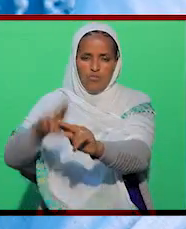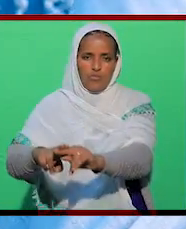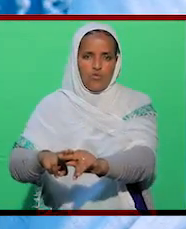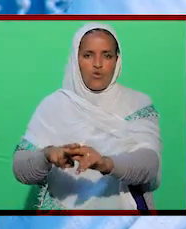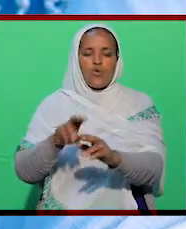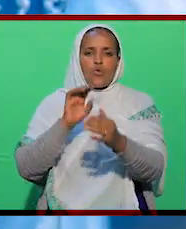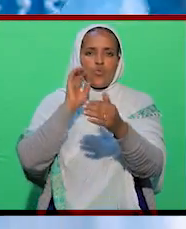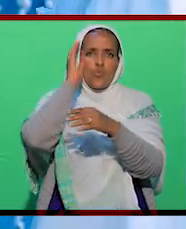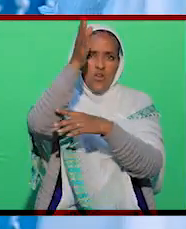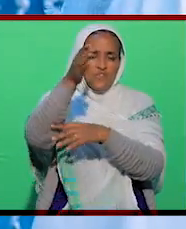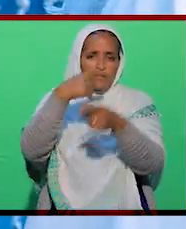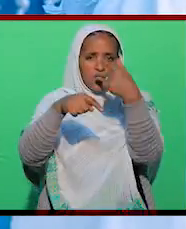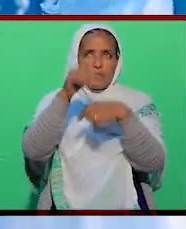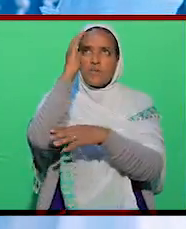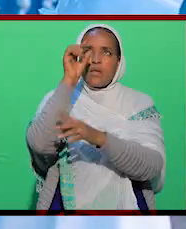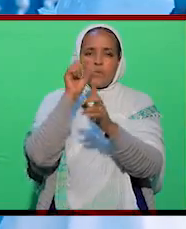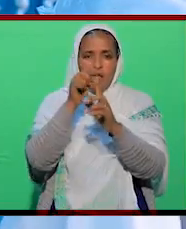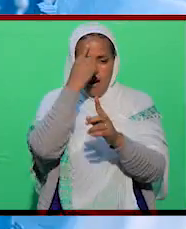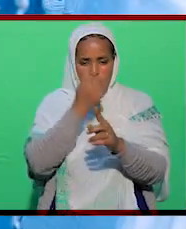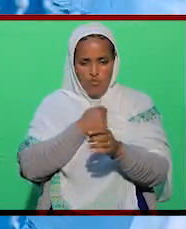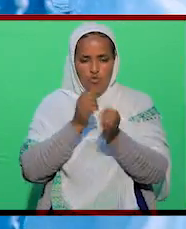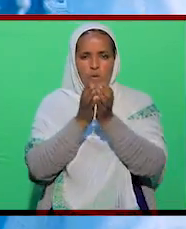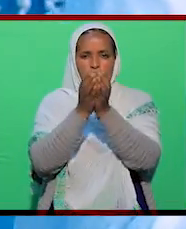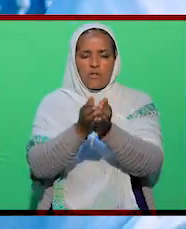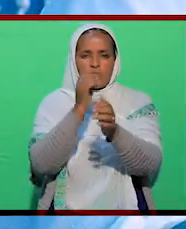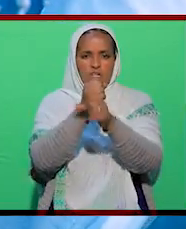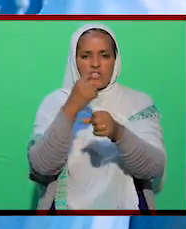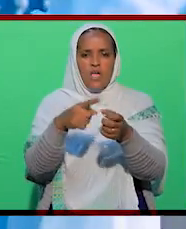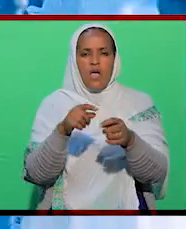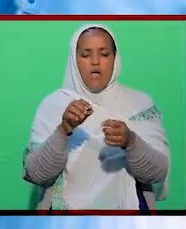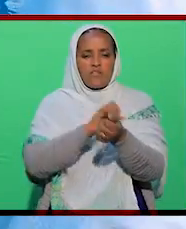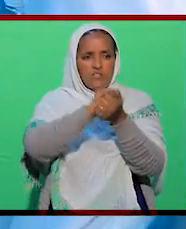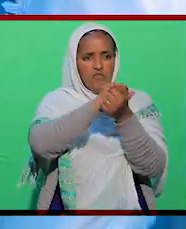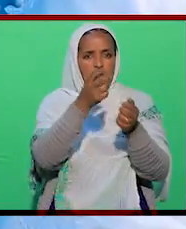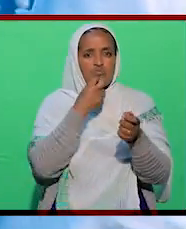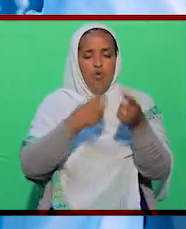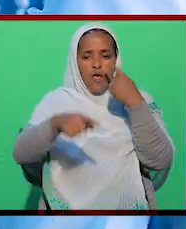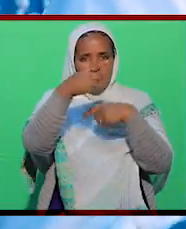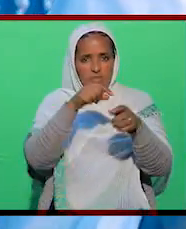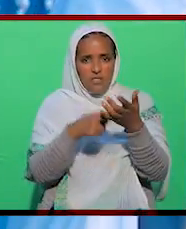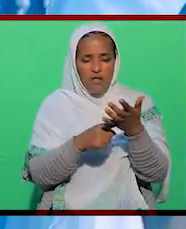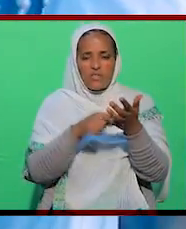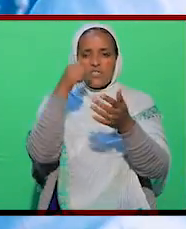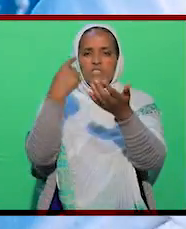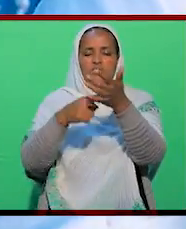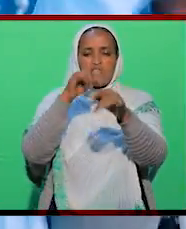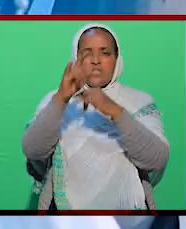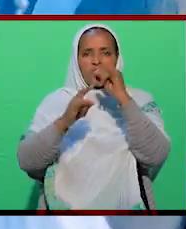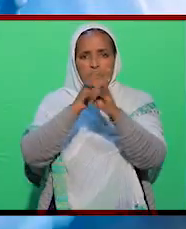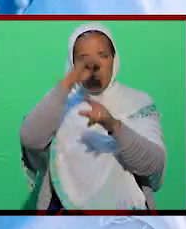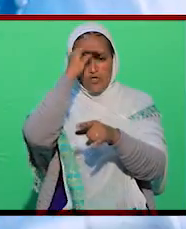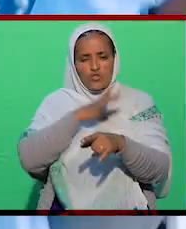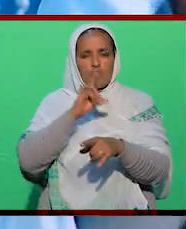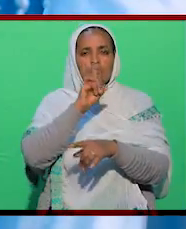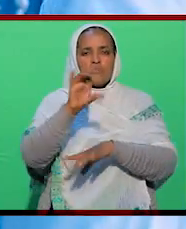የነበረው ወደፊት ይመጣል በሚለው የእግዚአብሔር ቃል አምኖ ነው መርከቡን የሰራው ያ የጥፋቱ ሐ ሲመጣ ግን ምን ሆነ የጥፋቱ ሐ